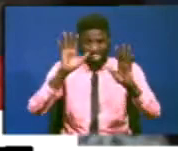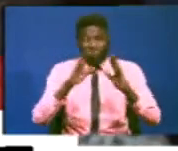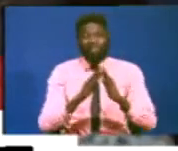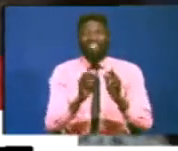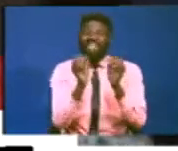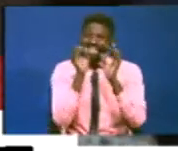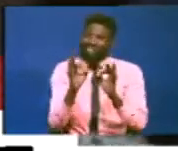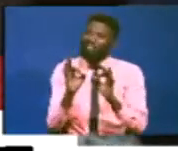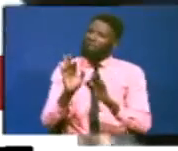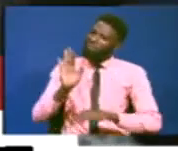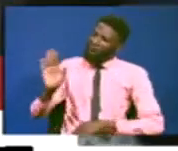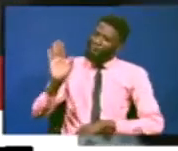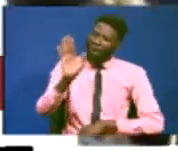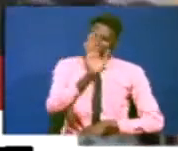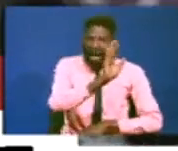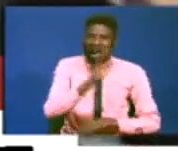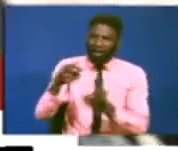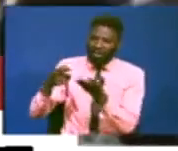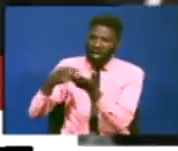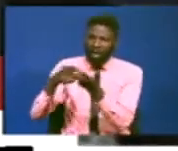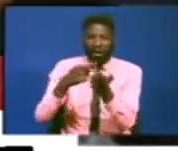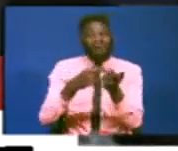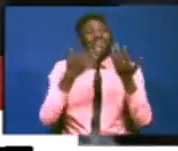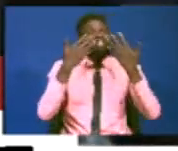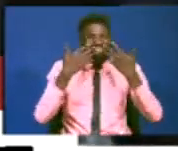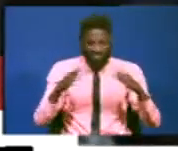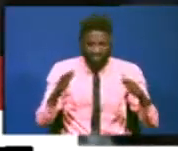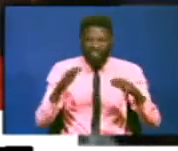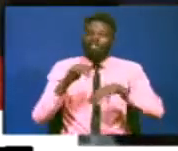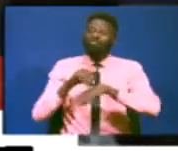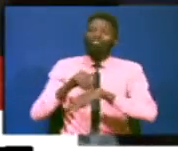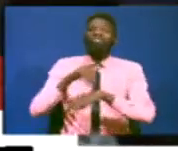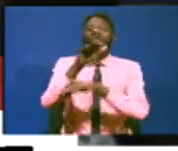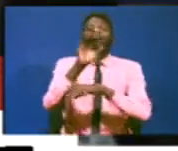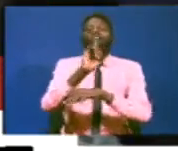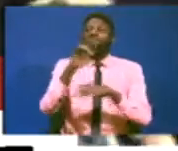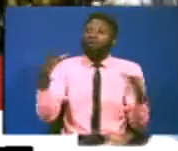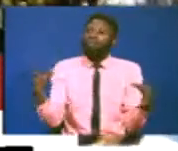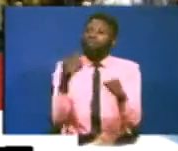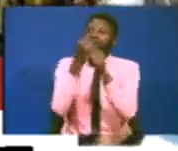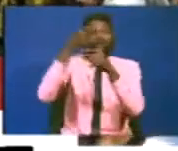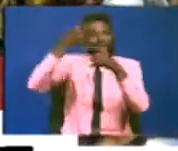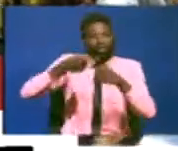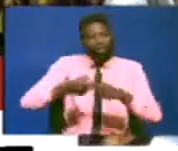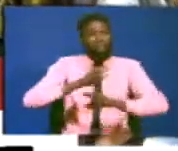wakishahesabu kule, matokeo inatumwa hapa na hapa tunajumlisha tu, tunajumlisha sawa sawa.